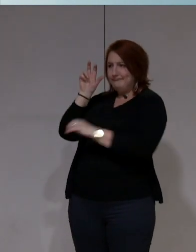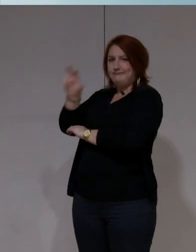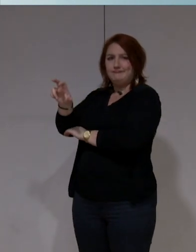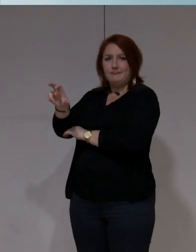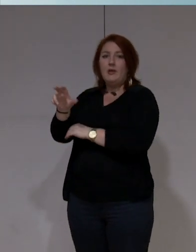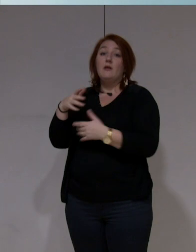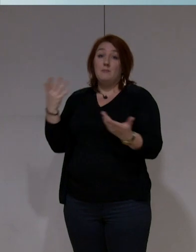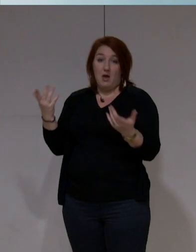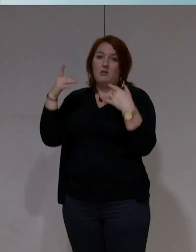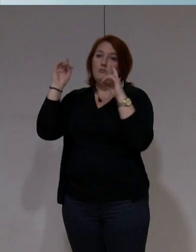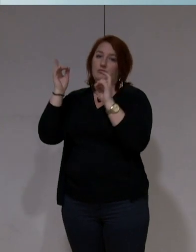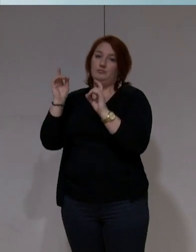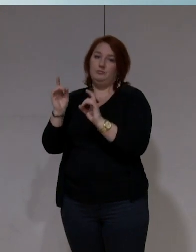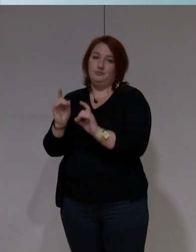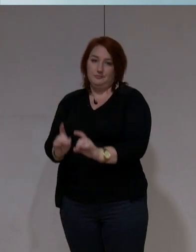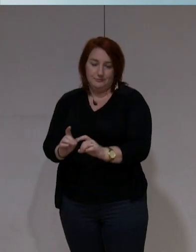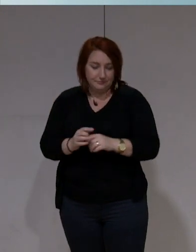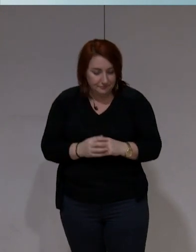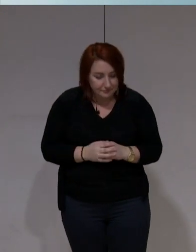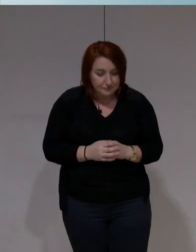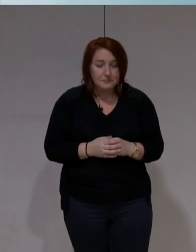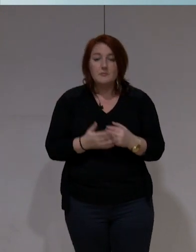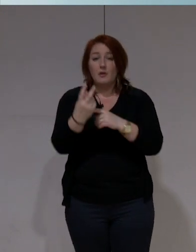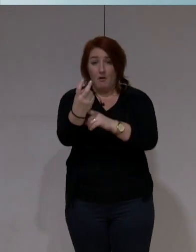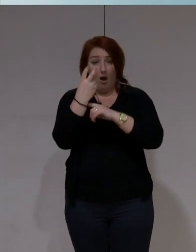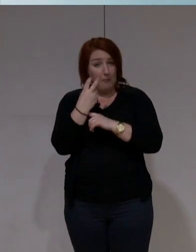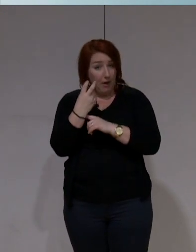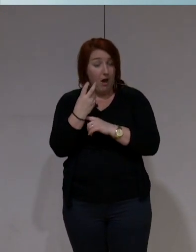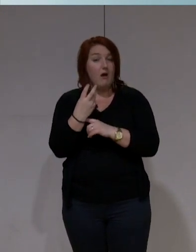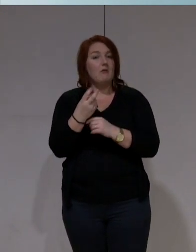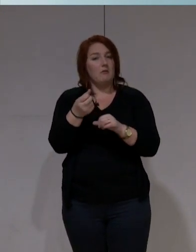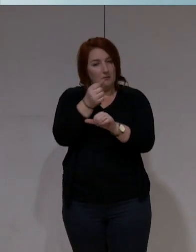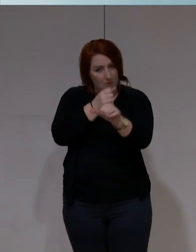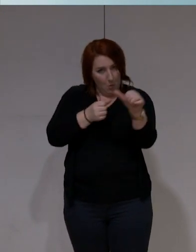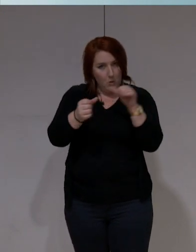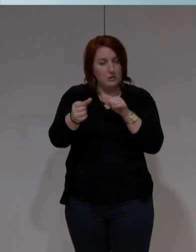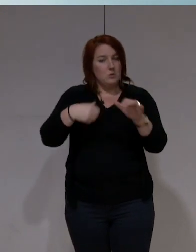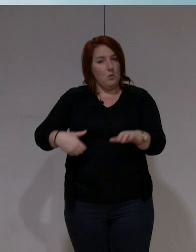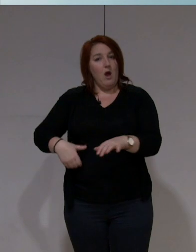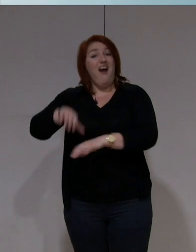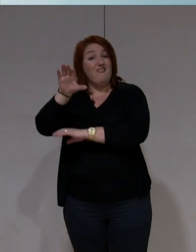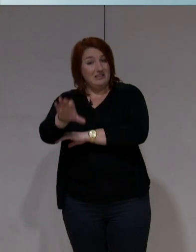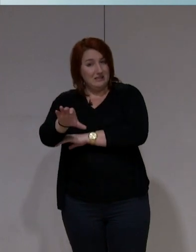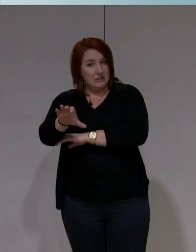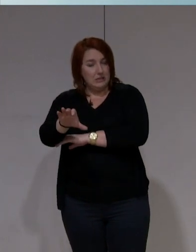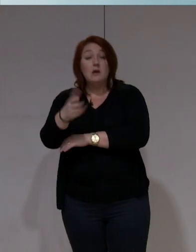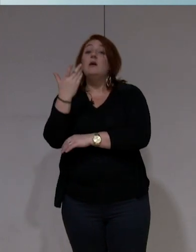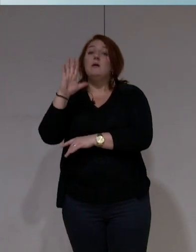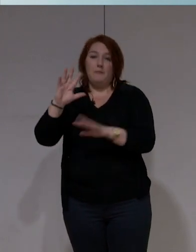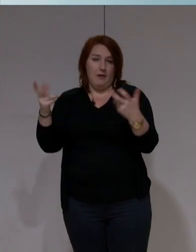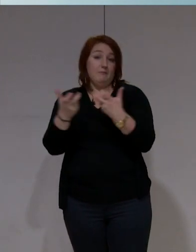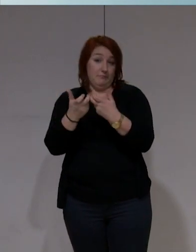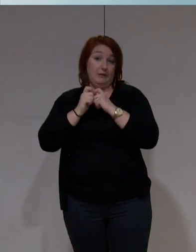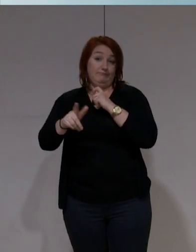en forte baisse le recours à l'emprunt permet d'investir mais il doit être remboursé et il a un coût les intérêts de la